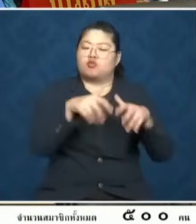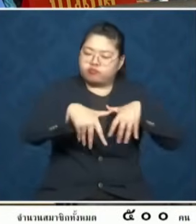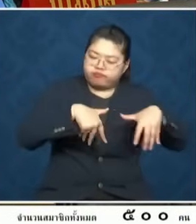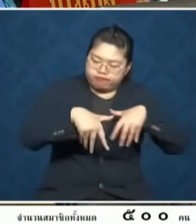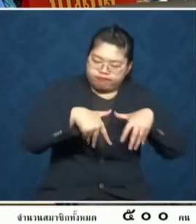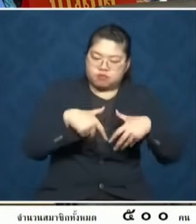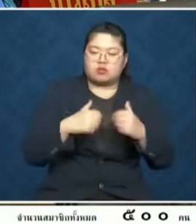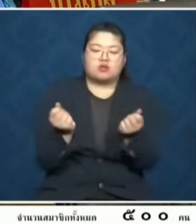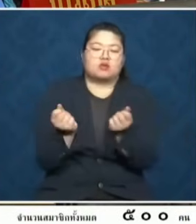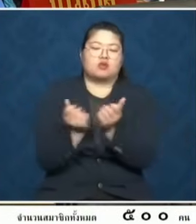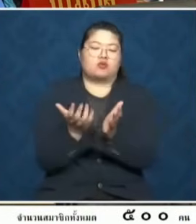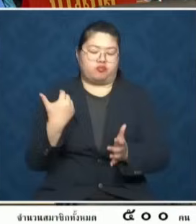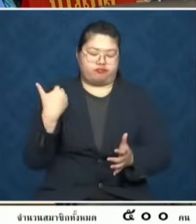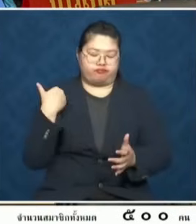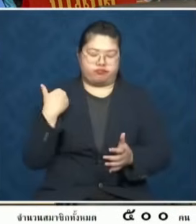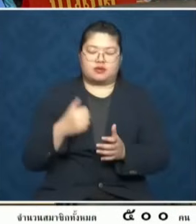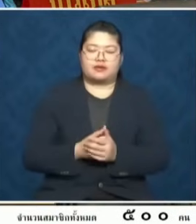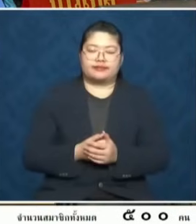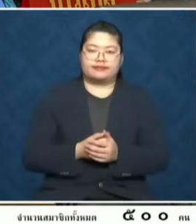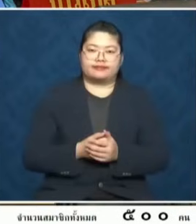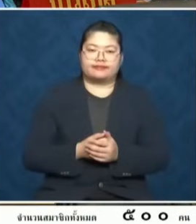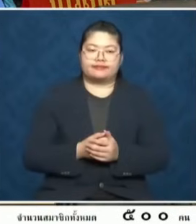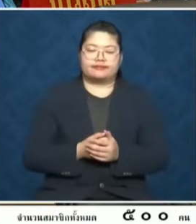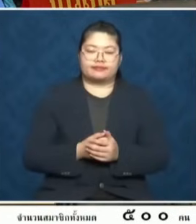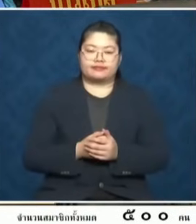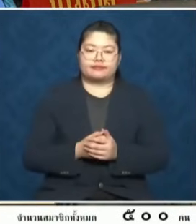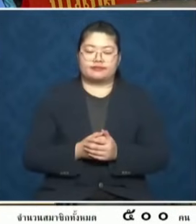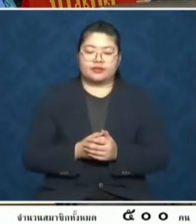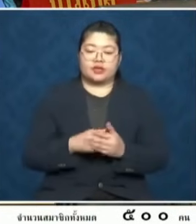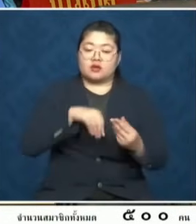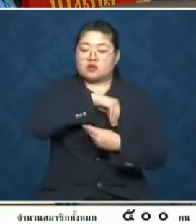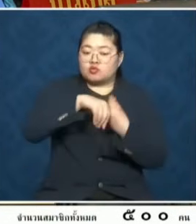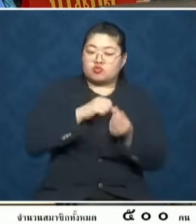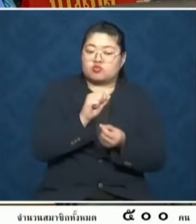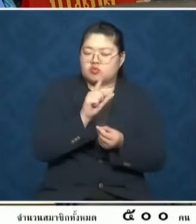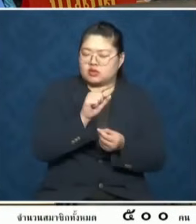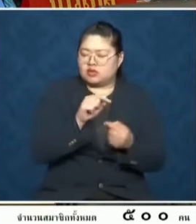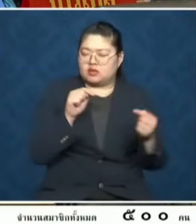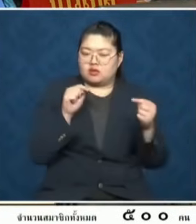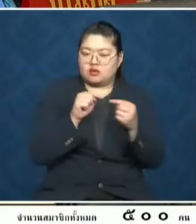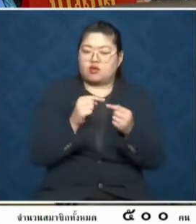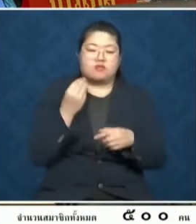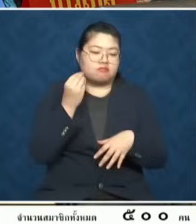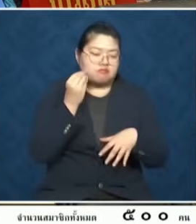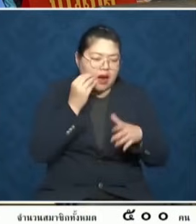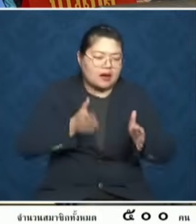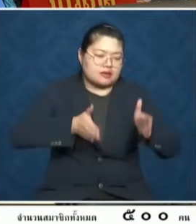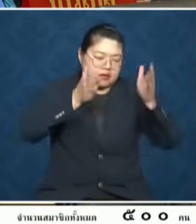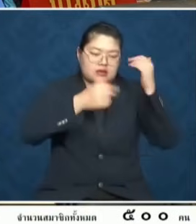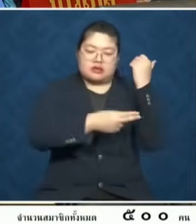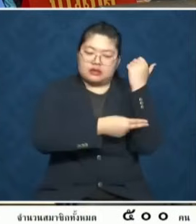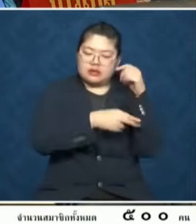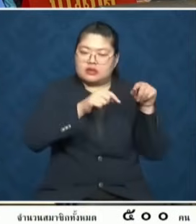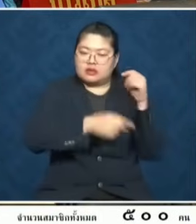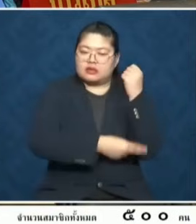กำลงกำลังพลชั้นผู้น้อยทั้งนั้นค่ะประเด็นเรื่องธุรกิจเชิงพาณิชย์บนที่ดินราชพัสดุยังไม่จบแค่นี้ค่ะท่าน